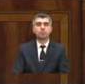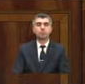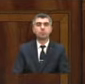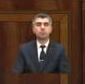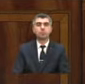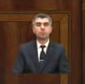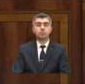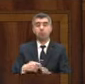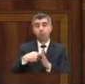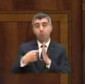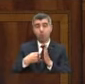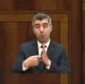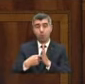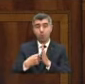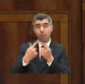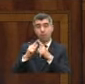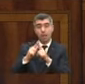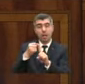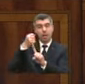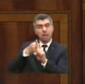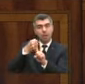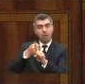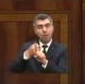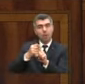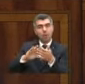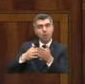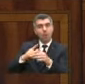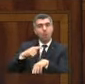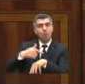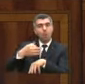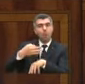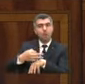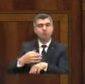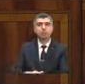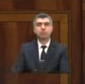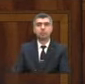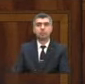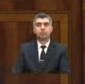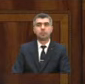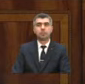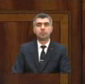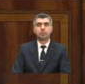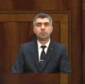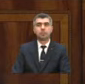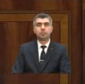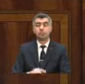مشروع ارتكز على محاور الإصلاح والجدولة الزمنية كما تم تحديدها